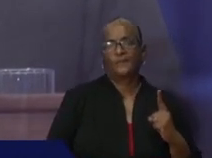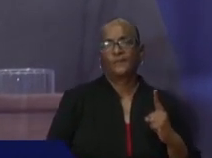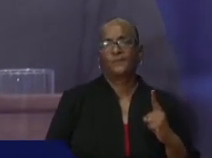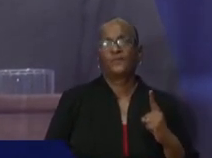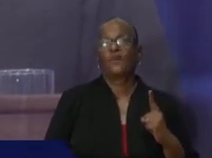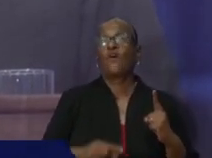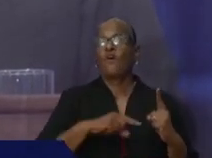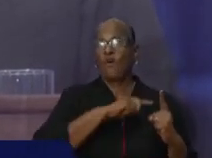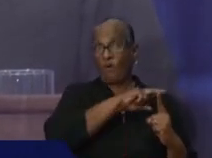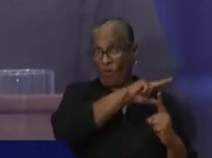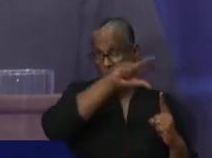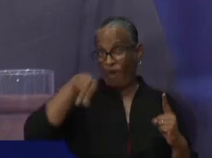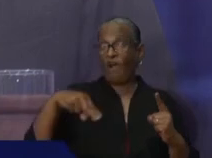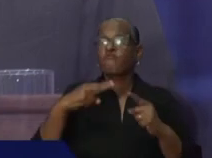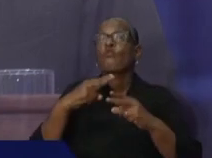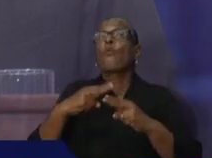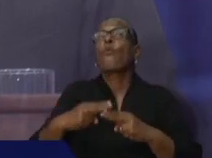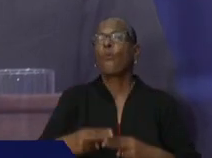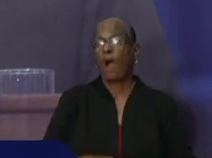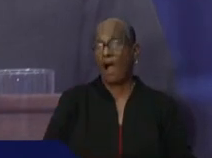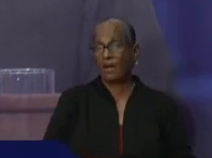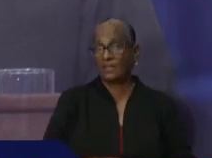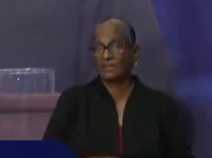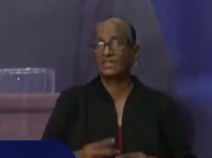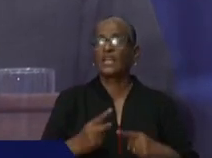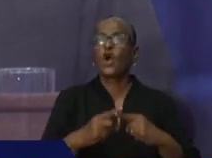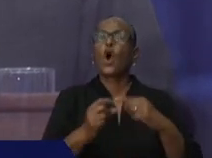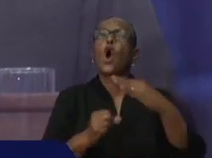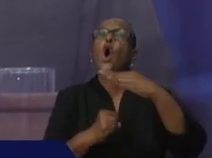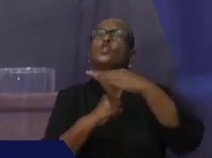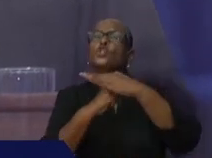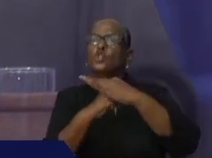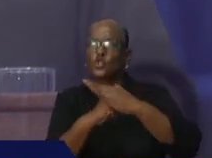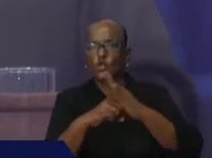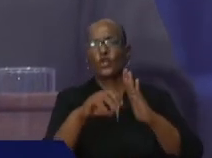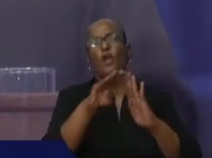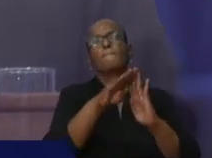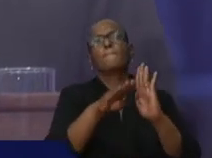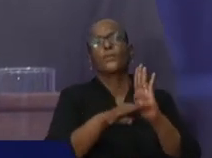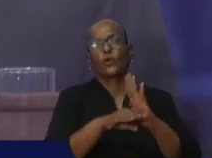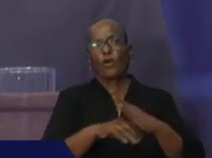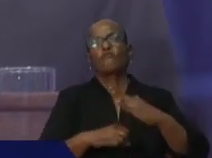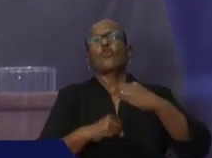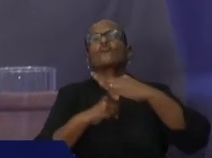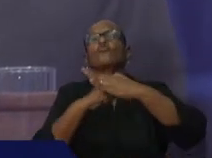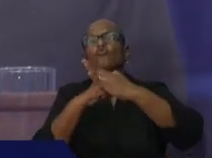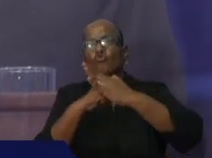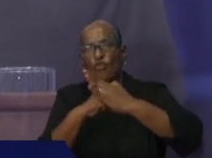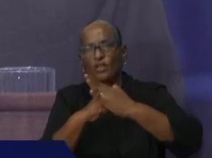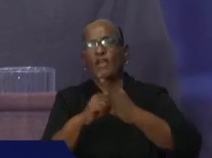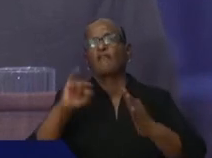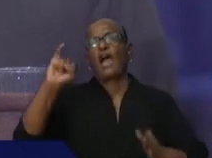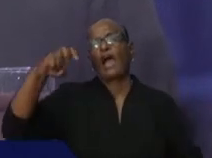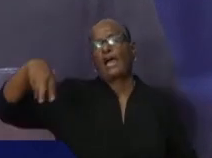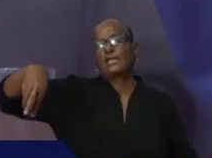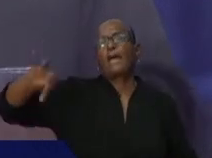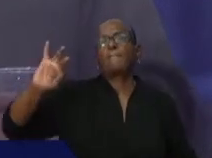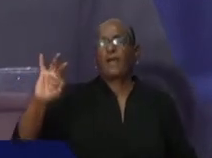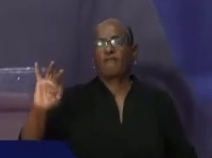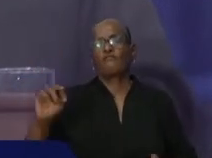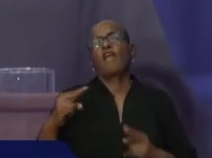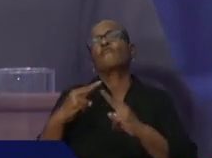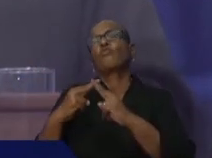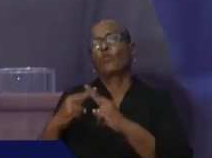We verwachten een ondersteuningsprogramma, een supportprogramma van IMF. Omdat we de overtuiging